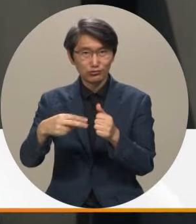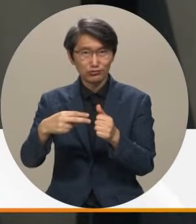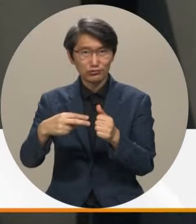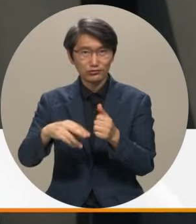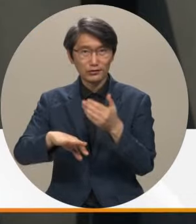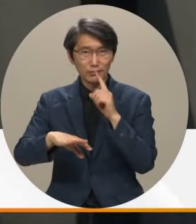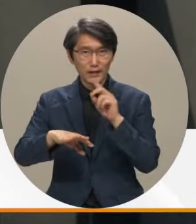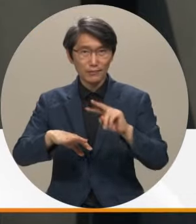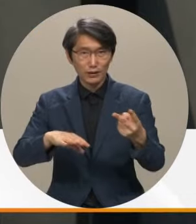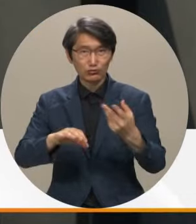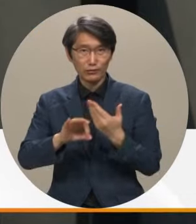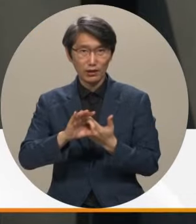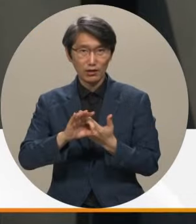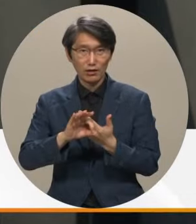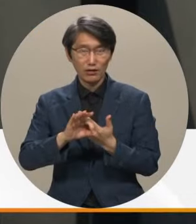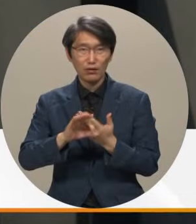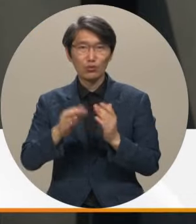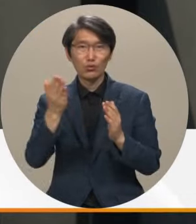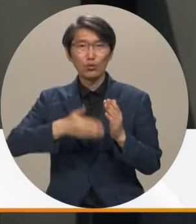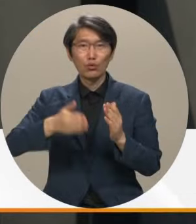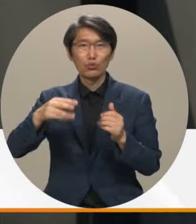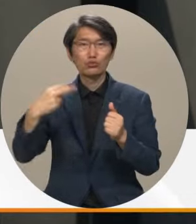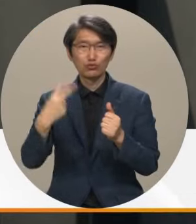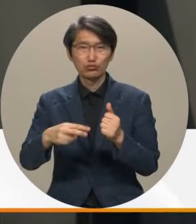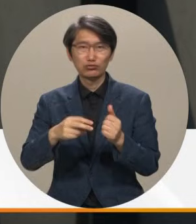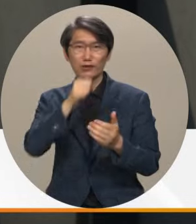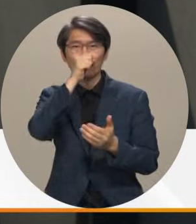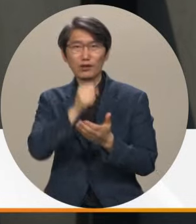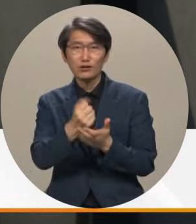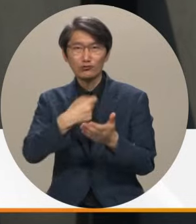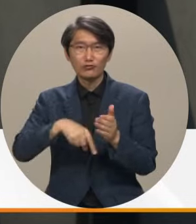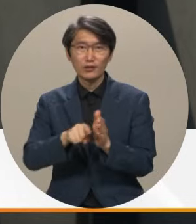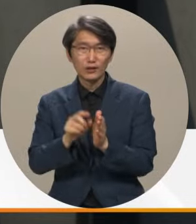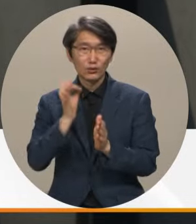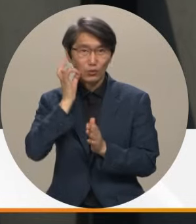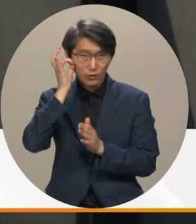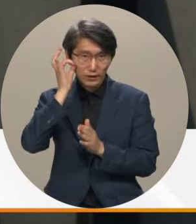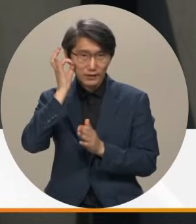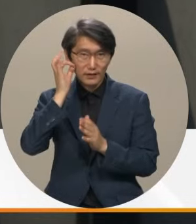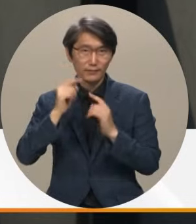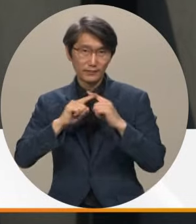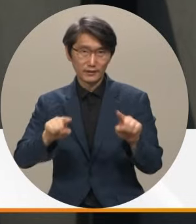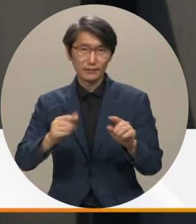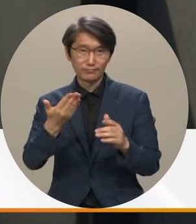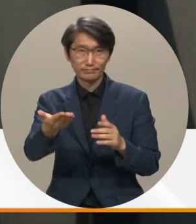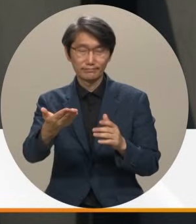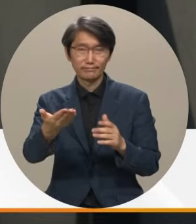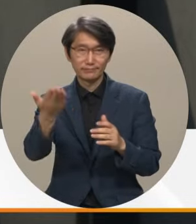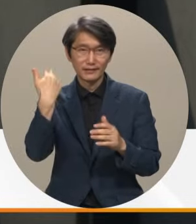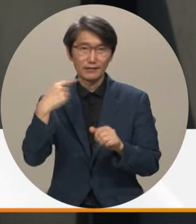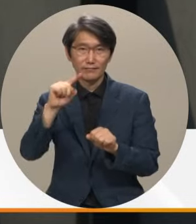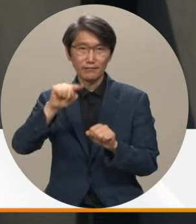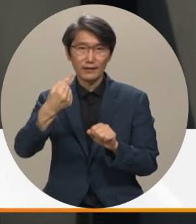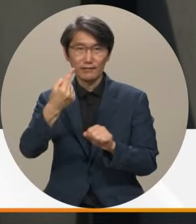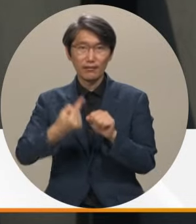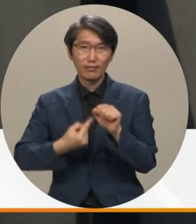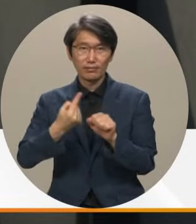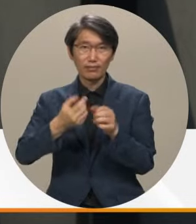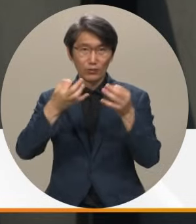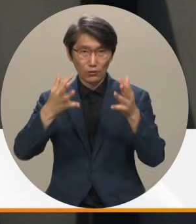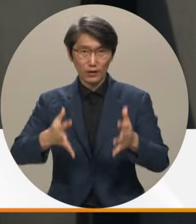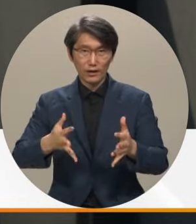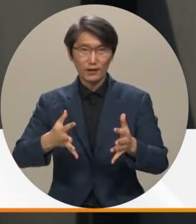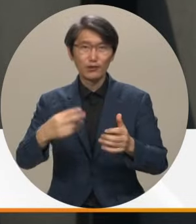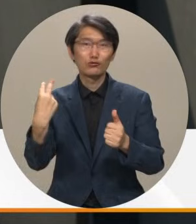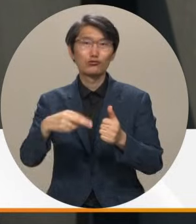다른 말로 말하면 공교육 정상화를 위한 노력이었다. 저는 그렇게 평가합니다. 지난 100년간 우리 근대